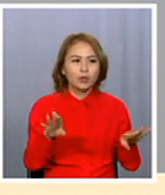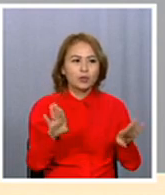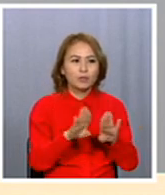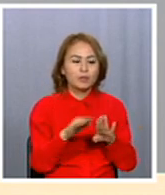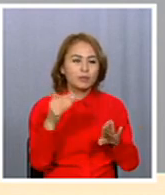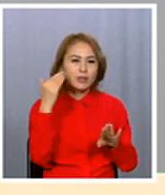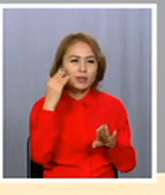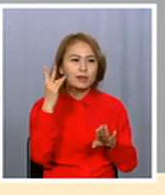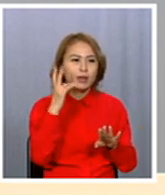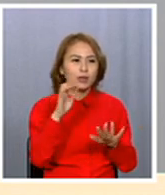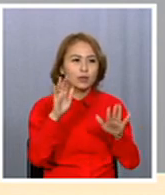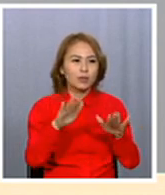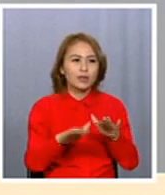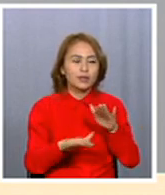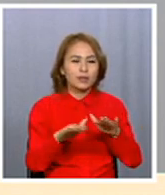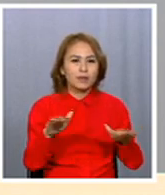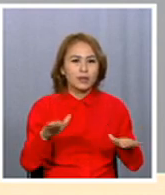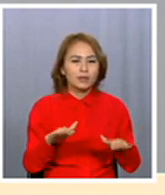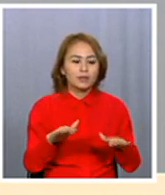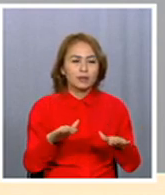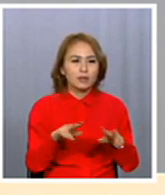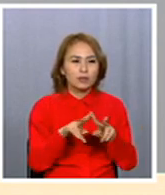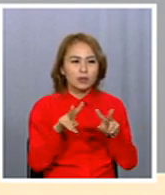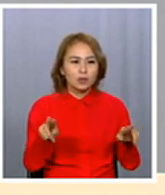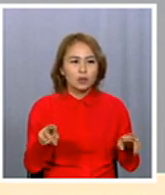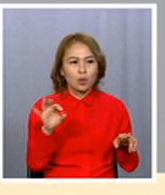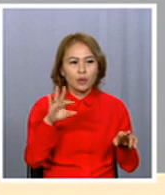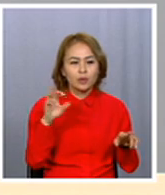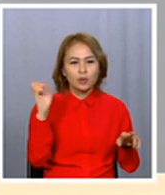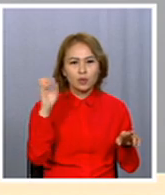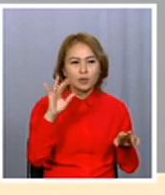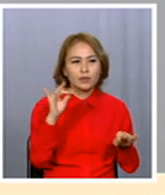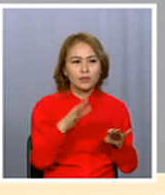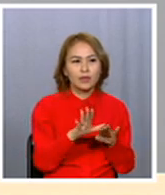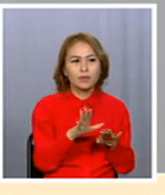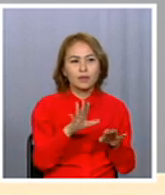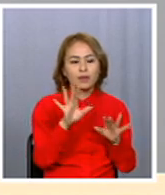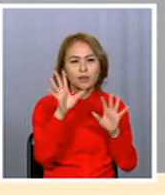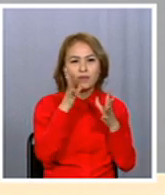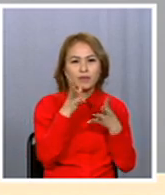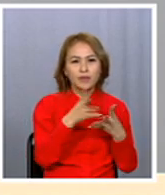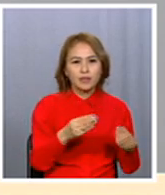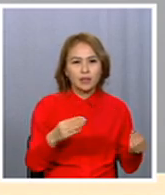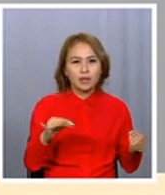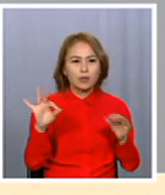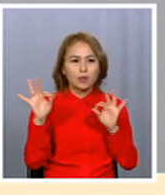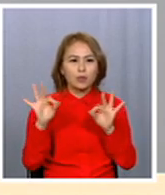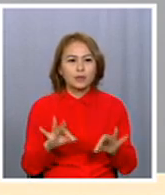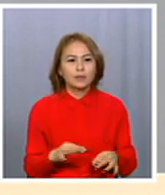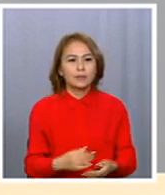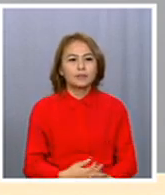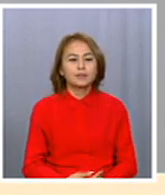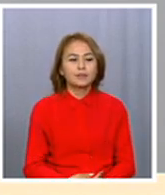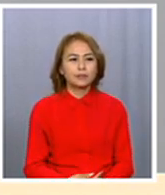находятся примерно на одном расстоянии от Солнца. В это время там весна или